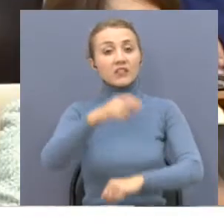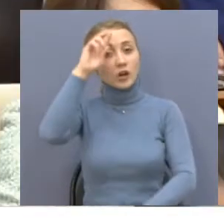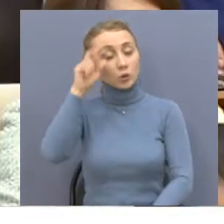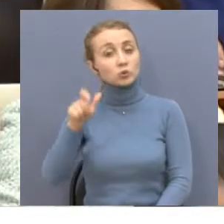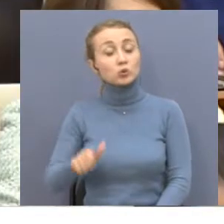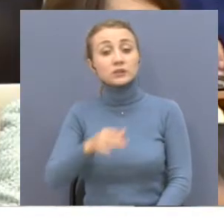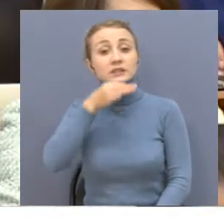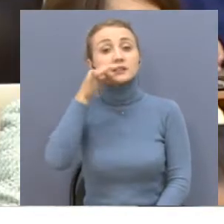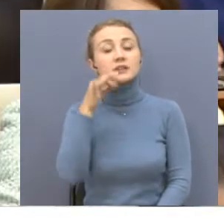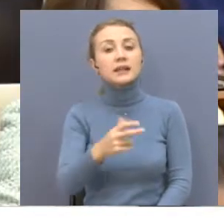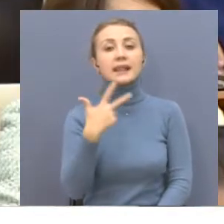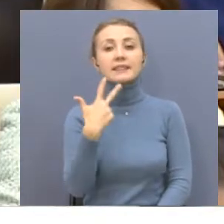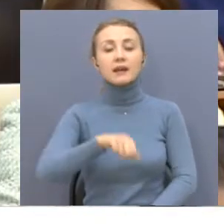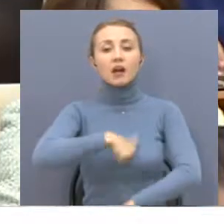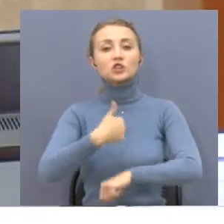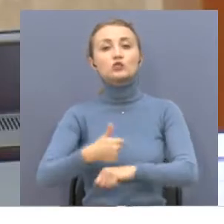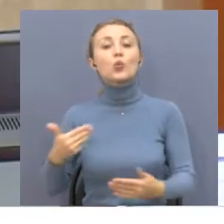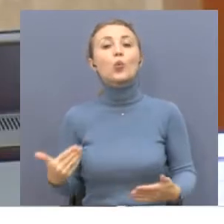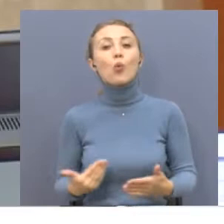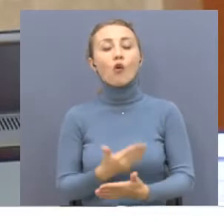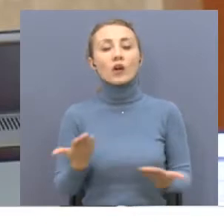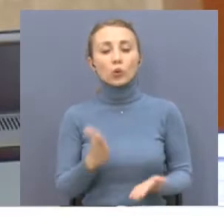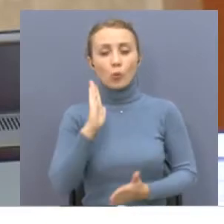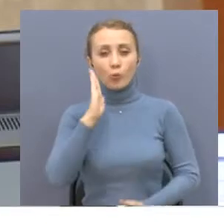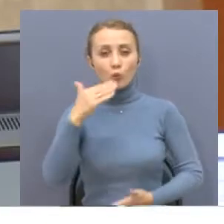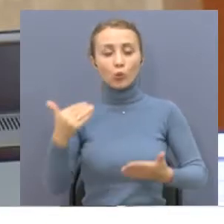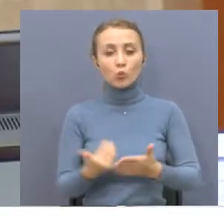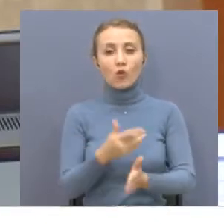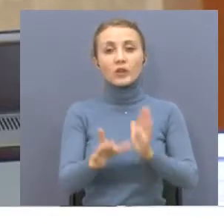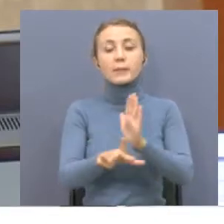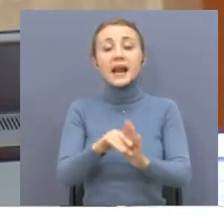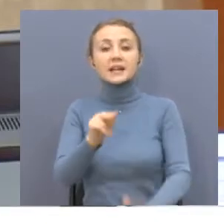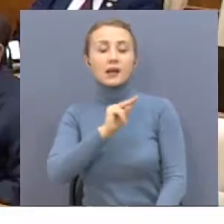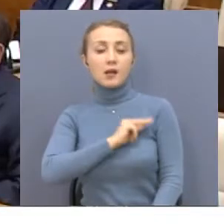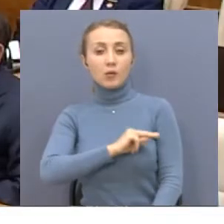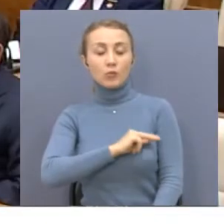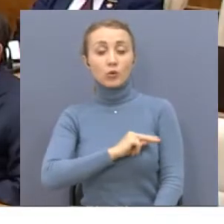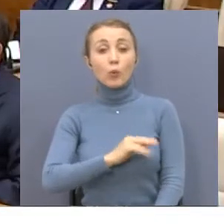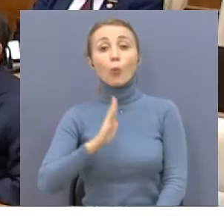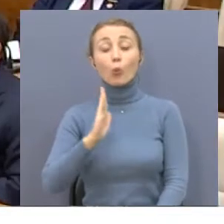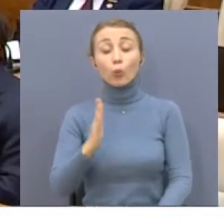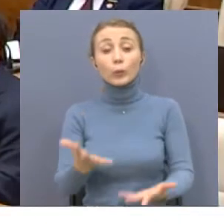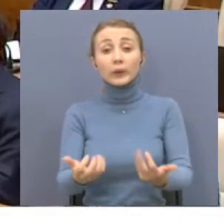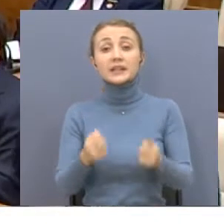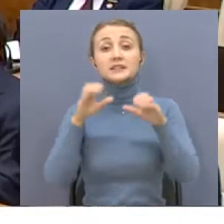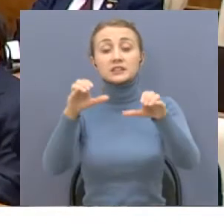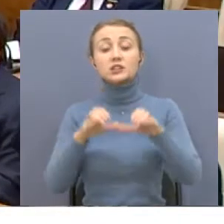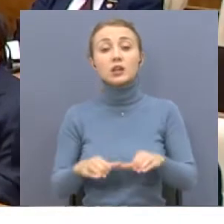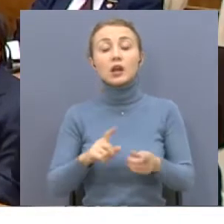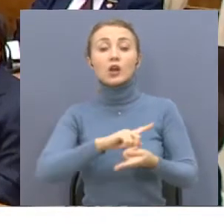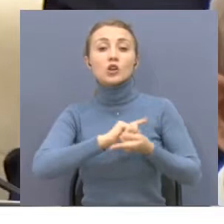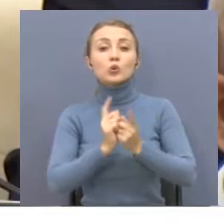орын алатын үш негізгі жаңашылдықты атады. Біріншіден, заңнамалық өзгеріс қабылданып, парламенттік оппозиция институты құрылады. Екіншіден,